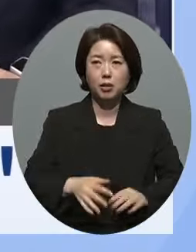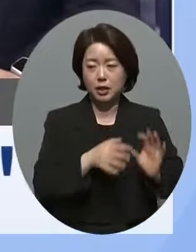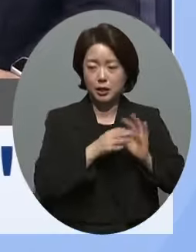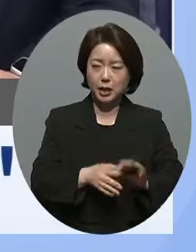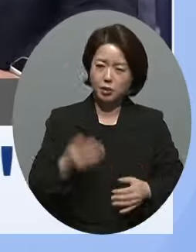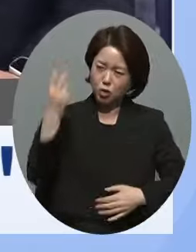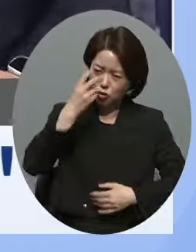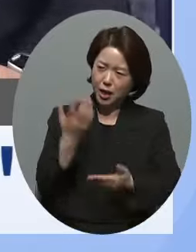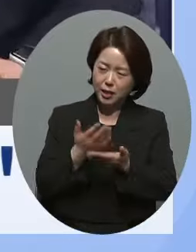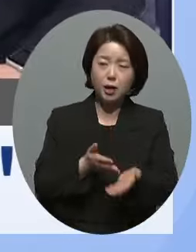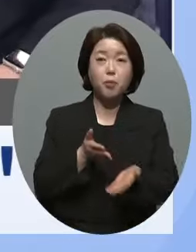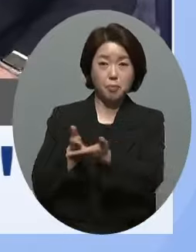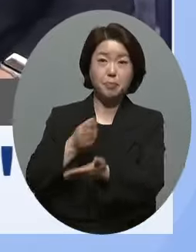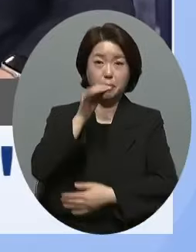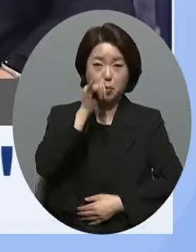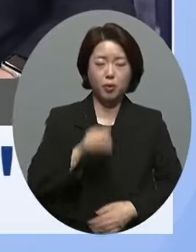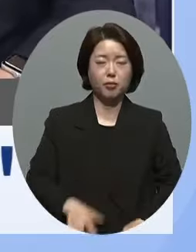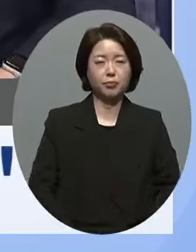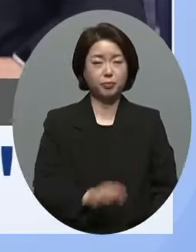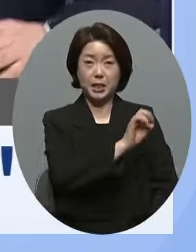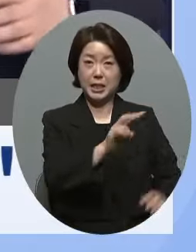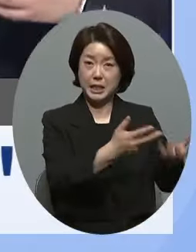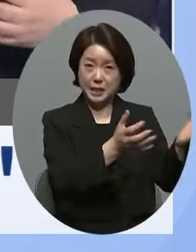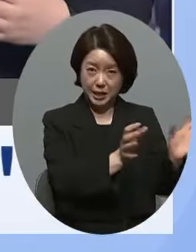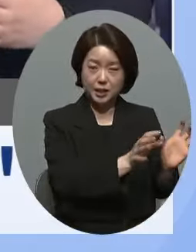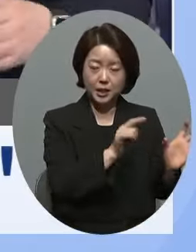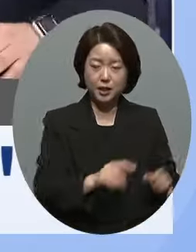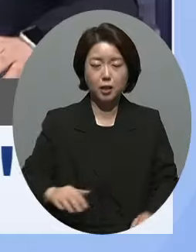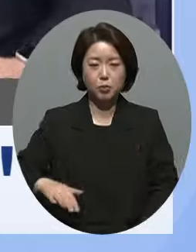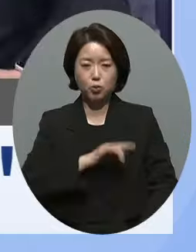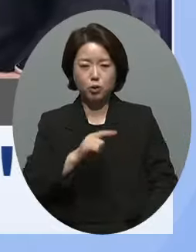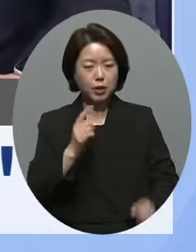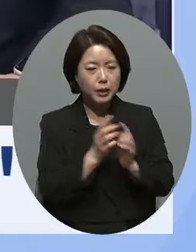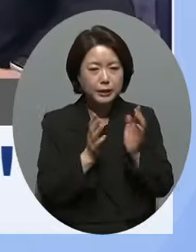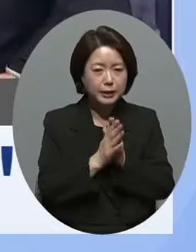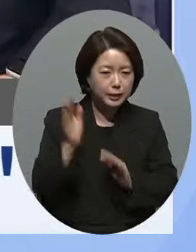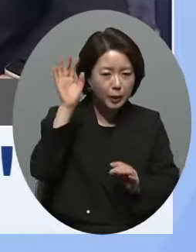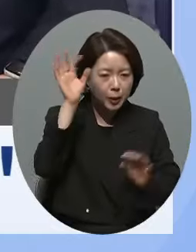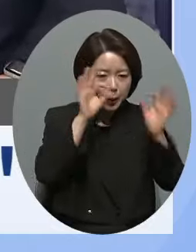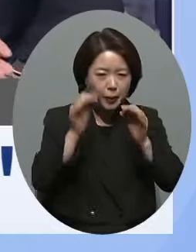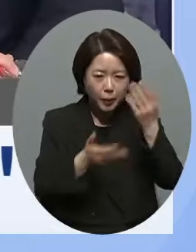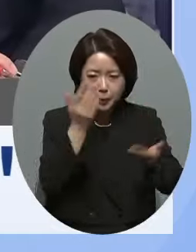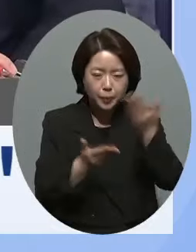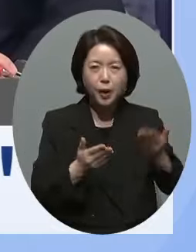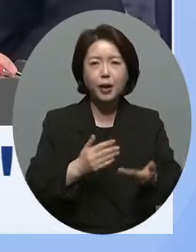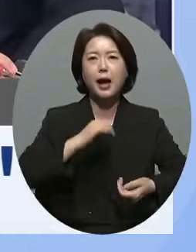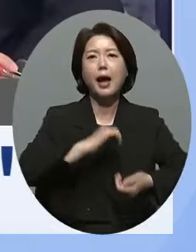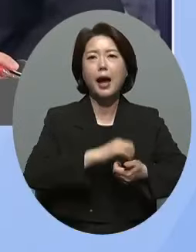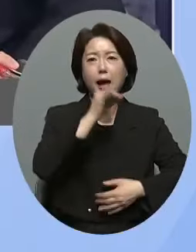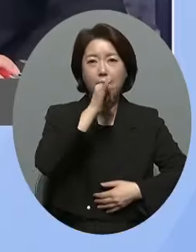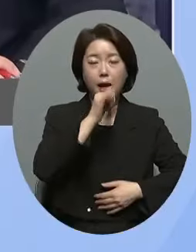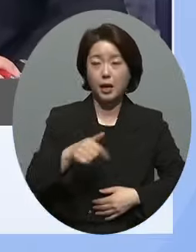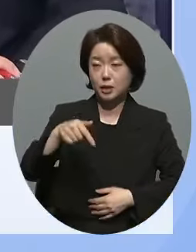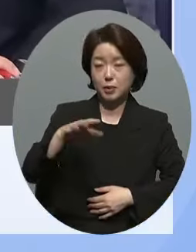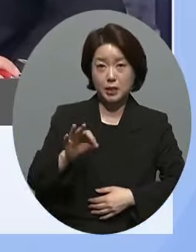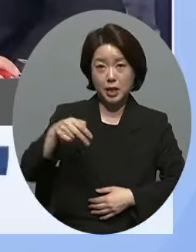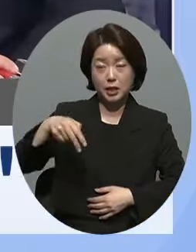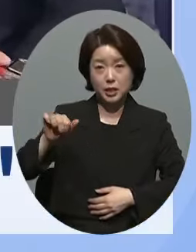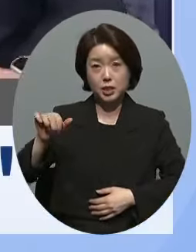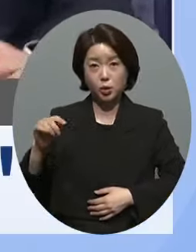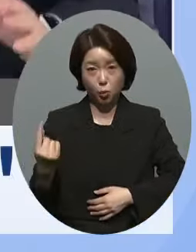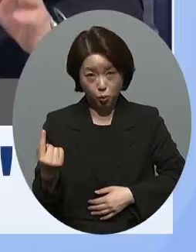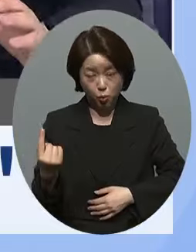있는 겁니다 근데 이제 야당이 때문에 아무래도 진실을 저희가 스스로 밝히기에는 한계가 있습니다 분명 하지만 이번 시호와 관련해 가지고는 녹취